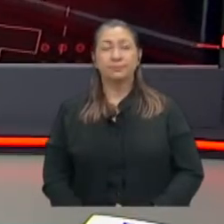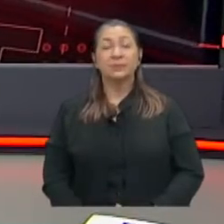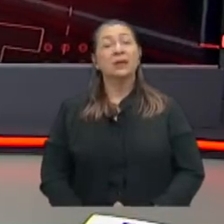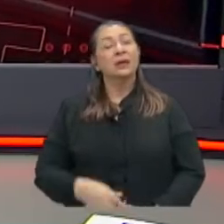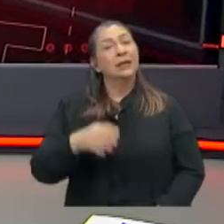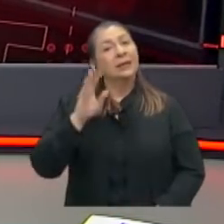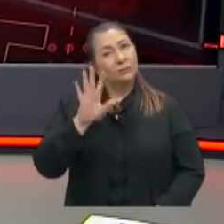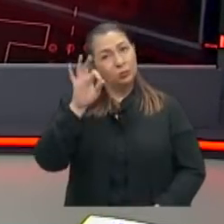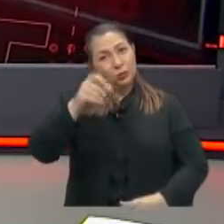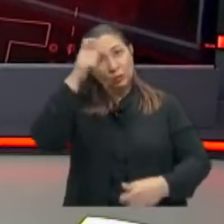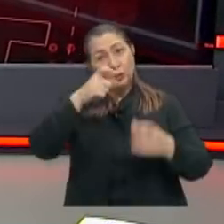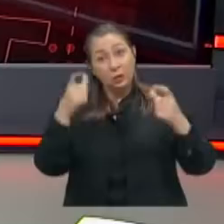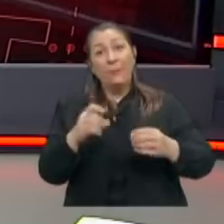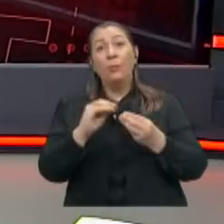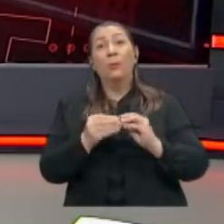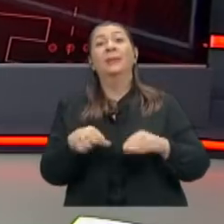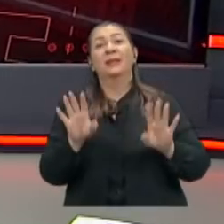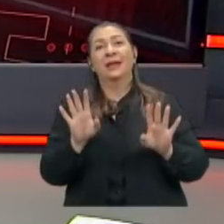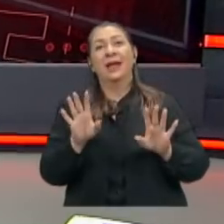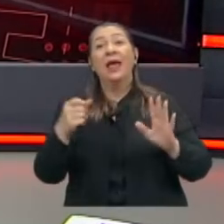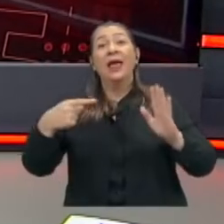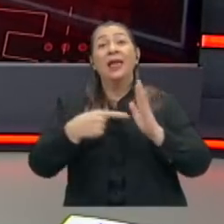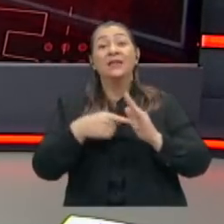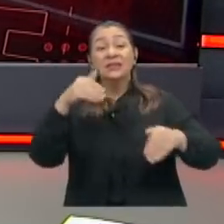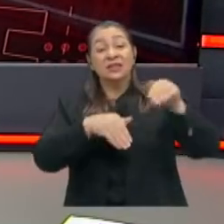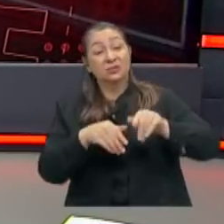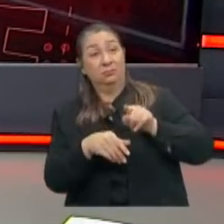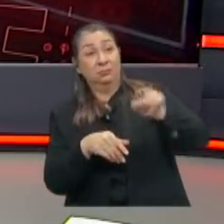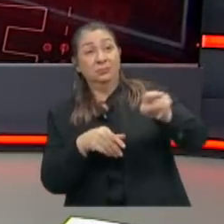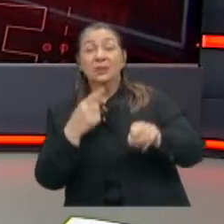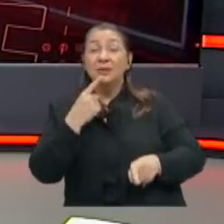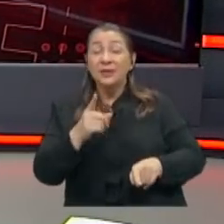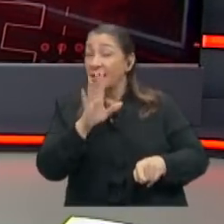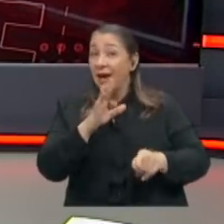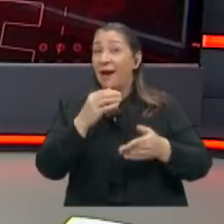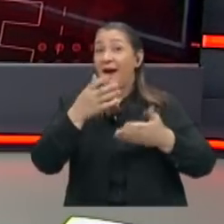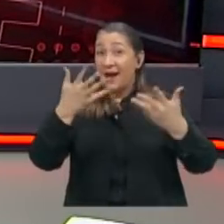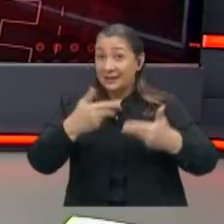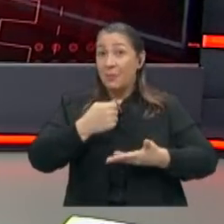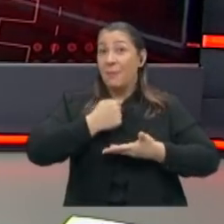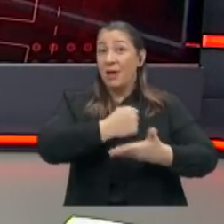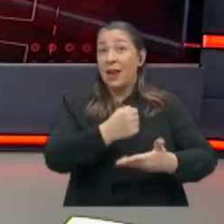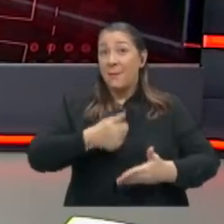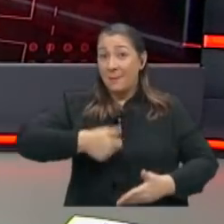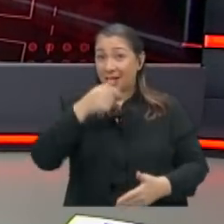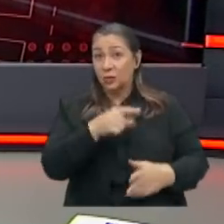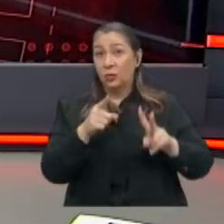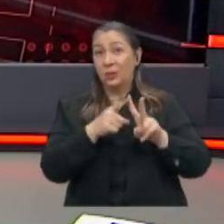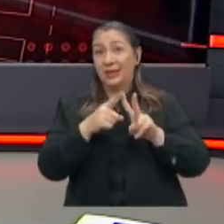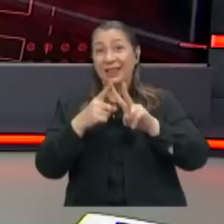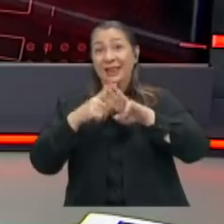Şimdi bu sadece memleketin problemi değil. Yani hedefi seçim olarak göstermesi. Hazine ve Maliye Bakanı Nurettin